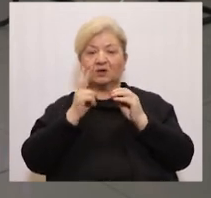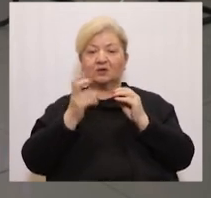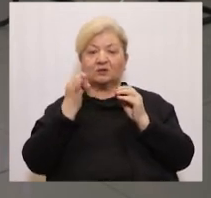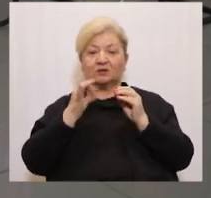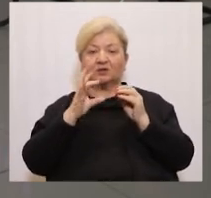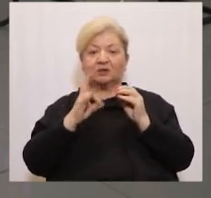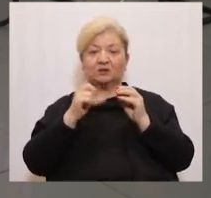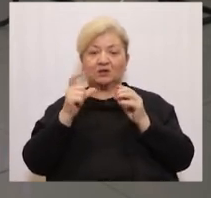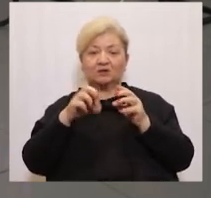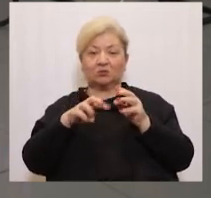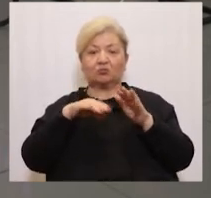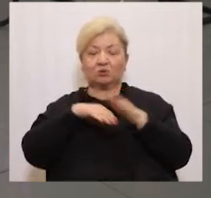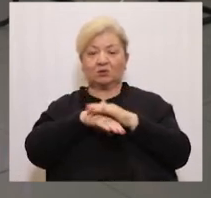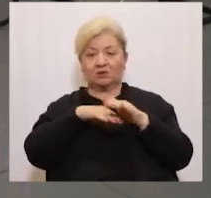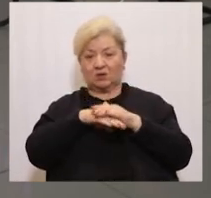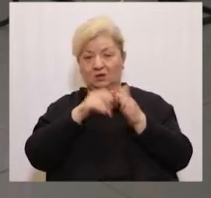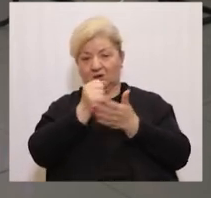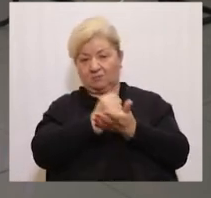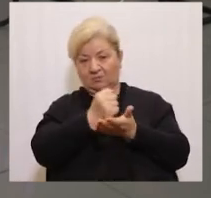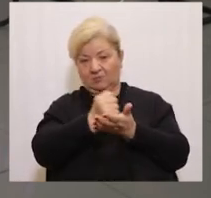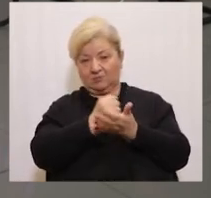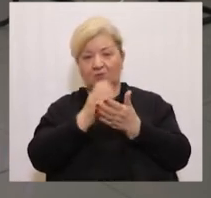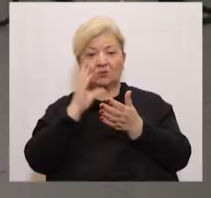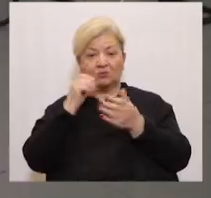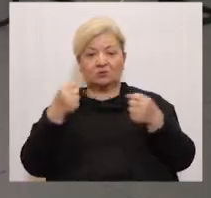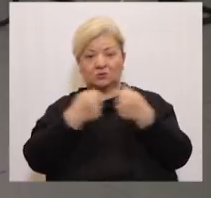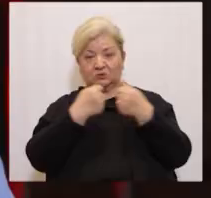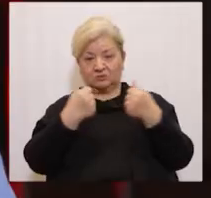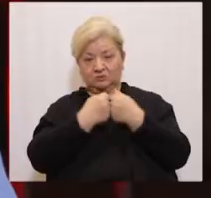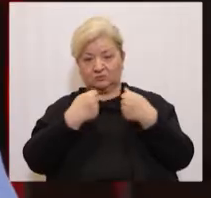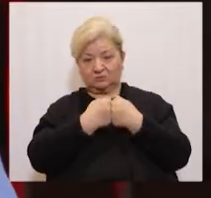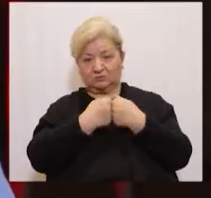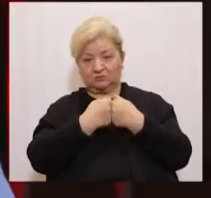კინეტიკური ენერგიაც ინახება დაჯახების შედეგად.